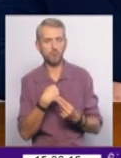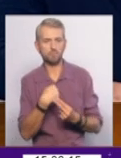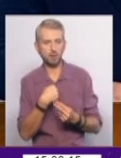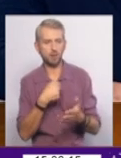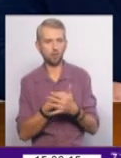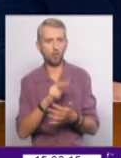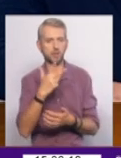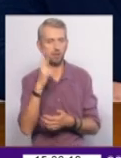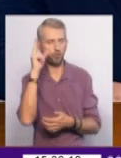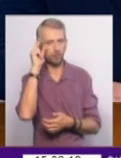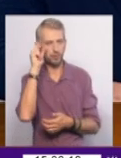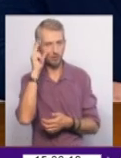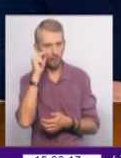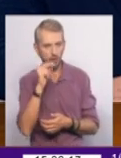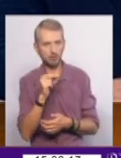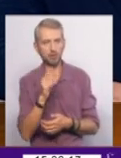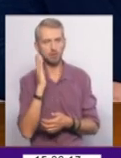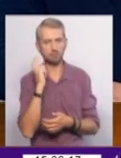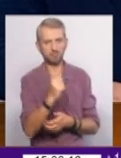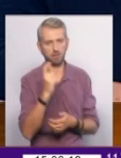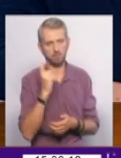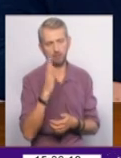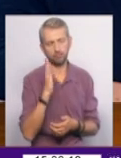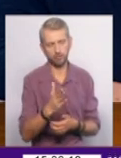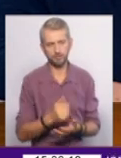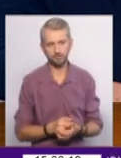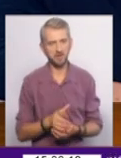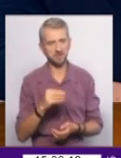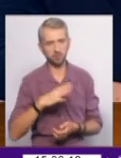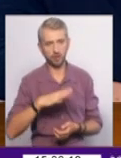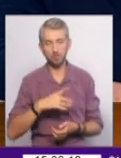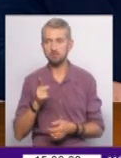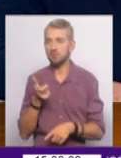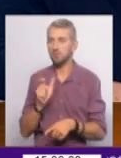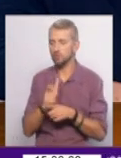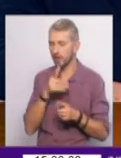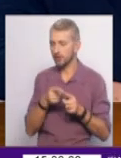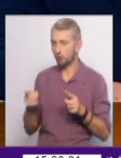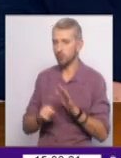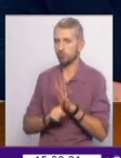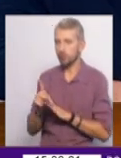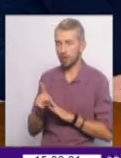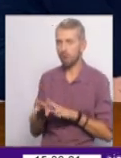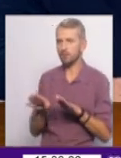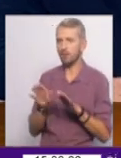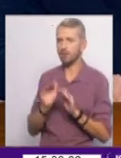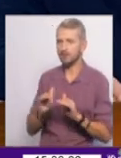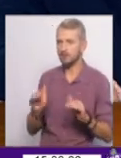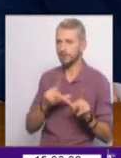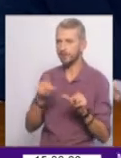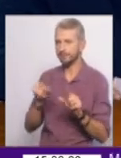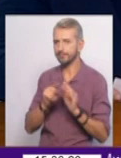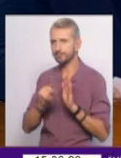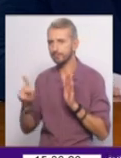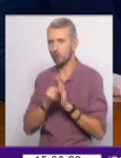3-го числа запустити трамвай. Ми всі цього чекаємо. Так, ну і тим паче вже сезон у нас розпочався, школярі їздять до школи, і дуже багато